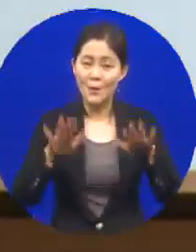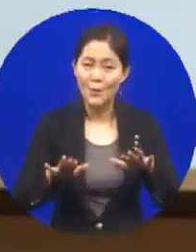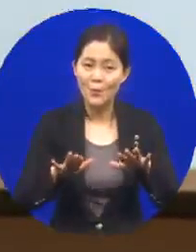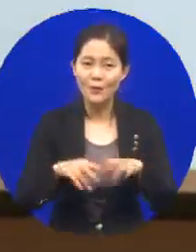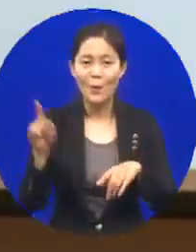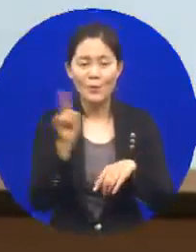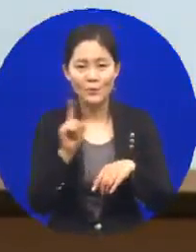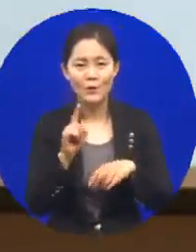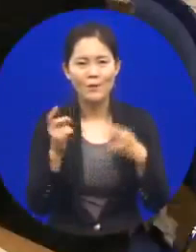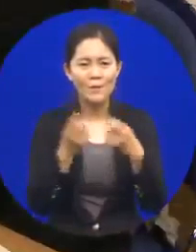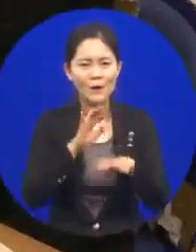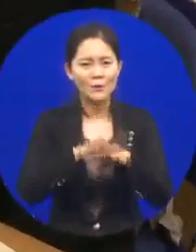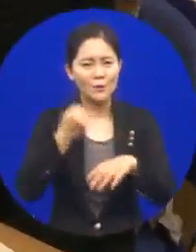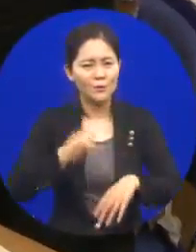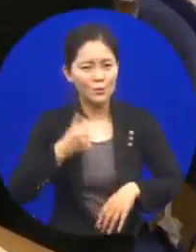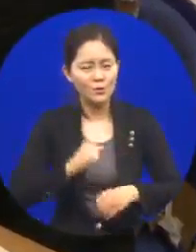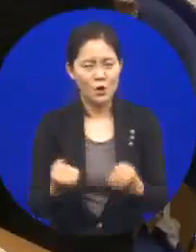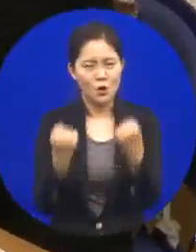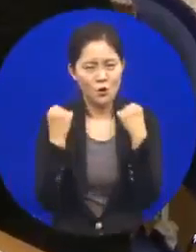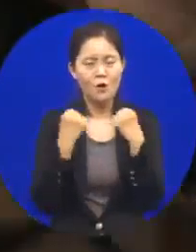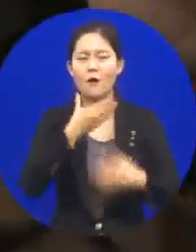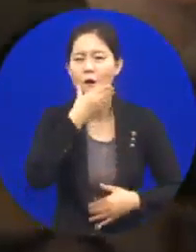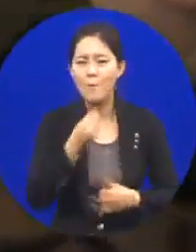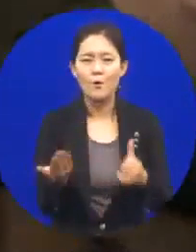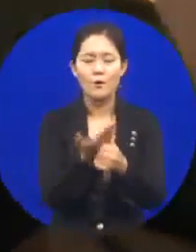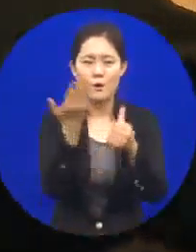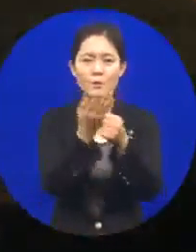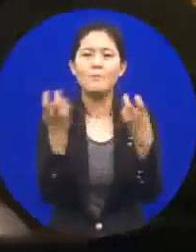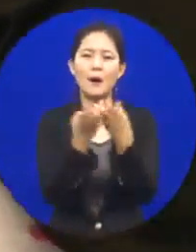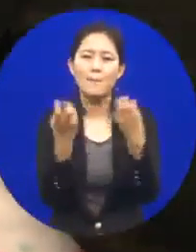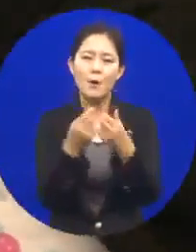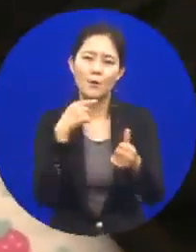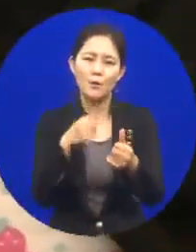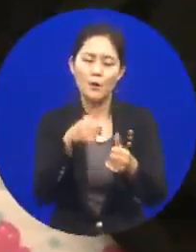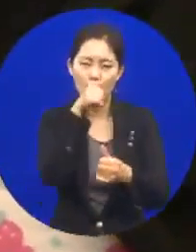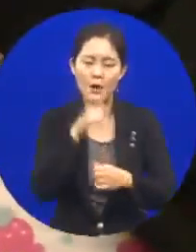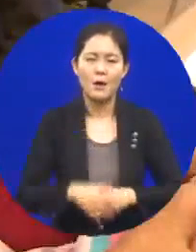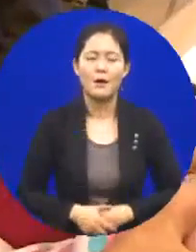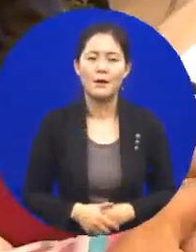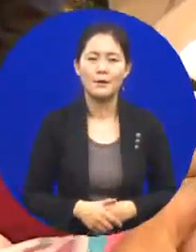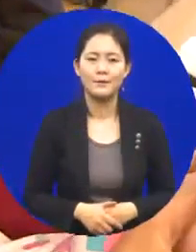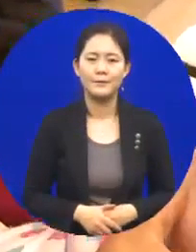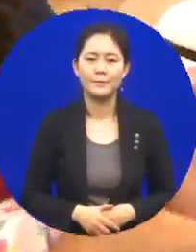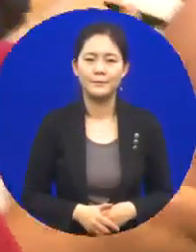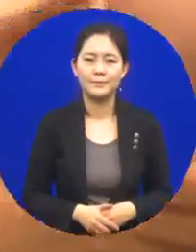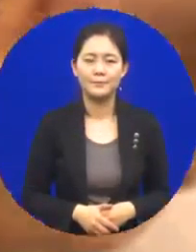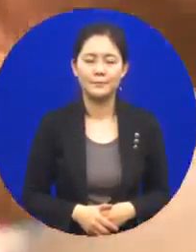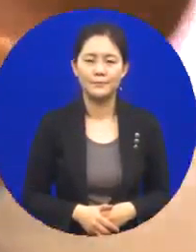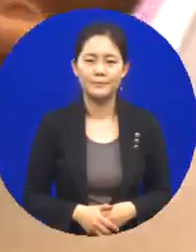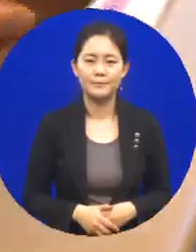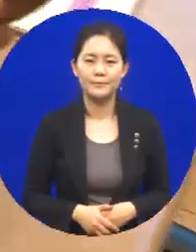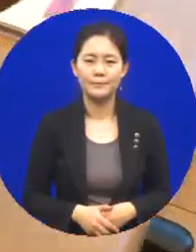이번 수업은 어떻게 하면 소중한 손주를 더 건강하고 행복하게 키울 수 있을까 고민하는 조부모님들을 위해